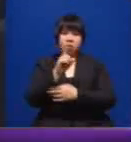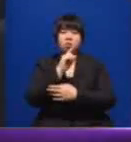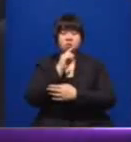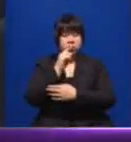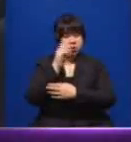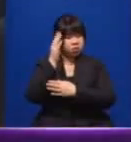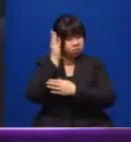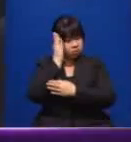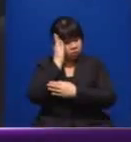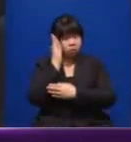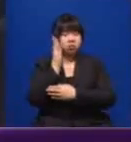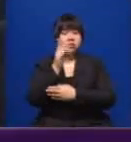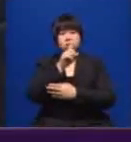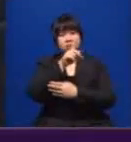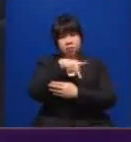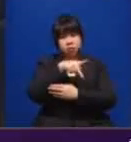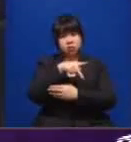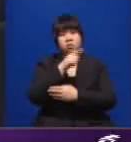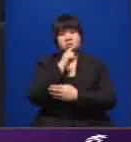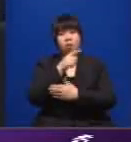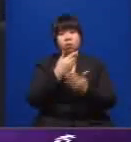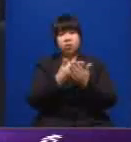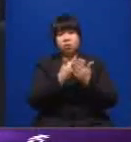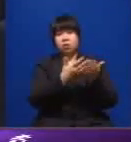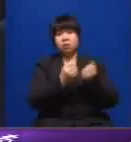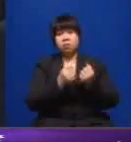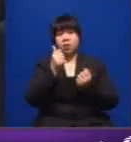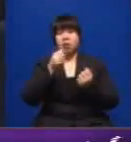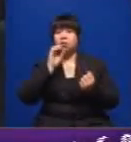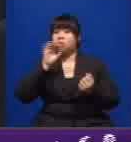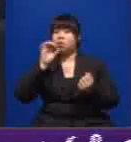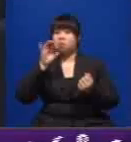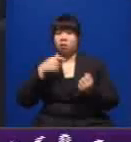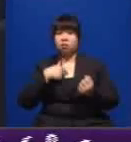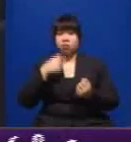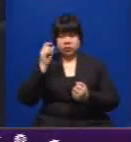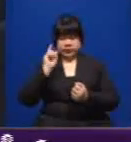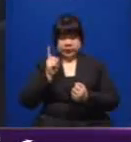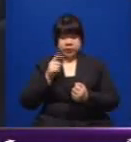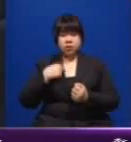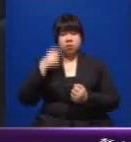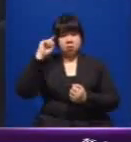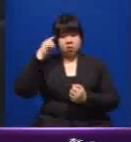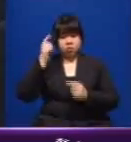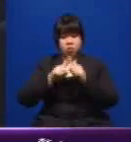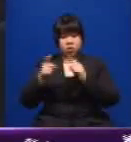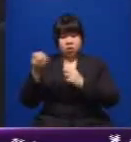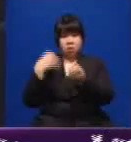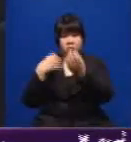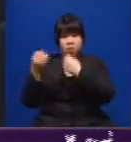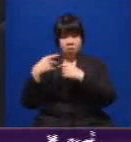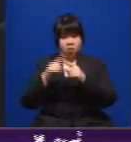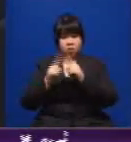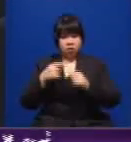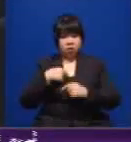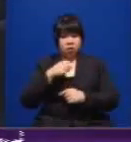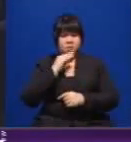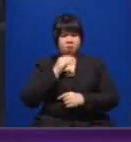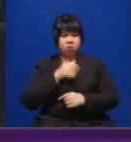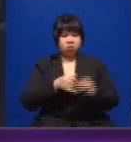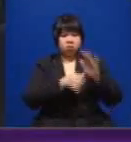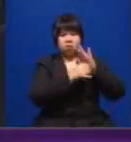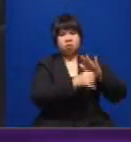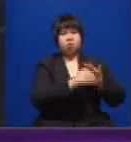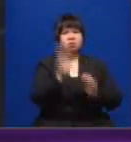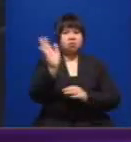งก็พันก็คนรับตังค์เขาบอกไม่อย่างนั้นผมจะไปรู้ได้ยังไงแล้วมาด่าว่าหาว่าผมดูถูกผ